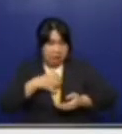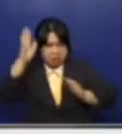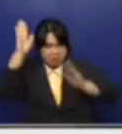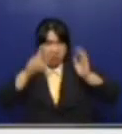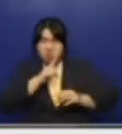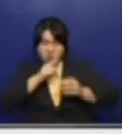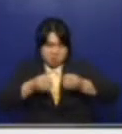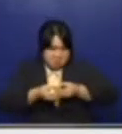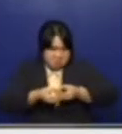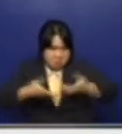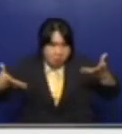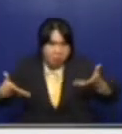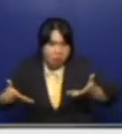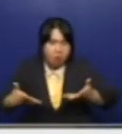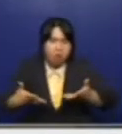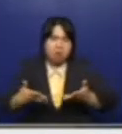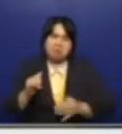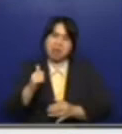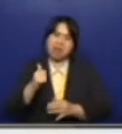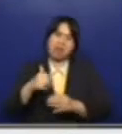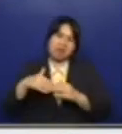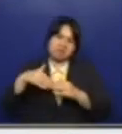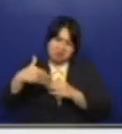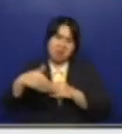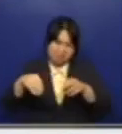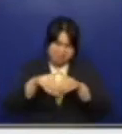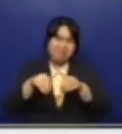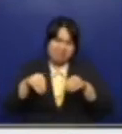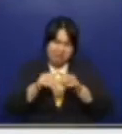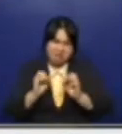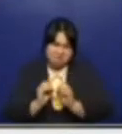ไทยในระยะเวลาอีกไม่นาน